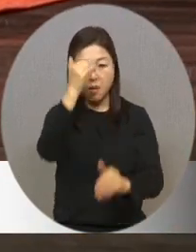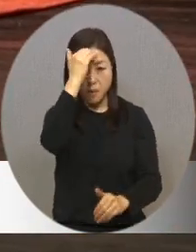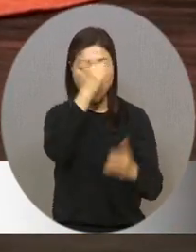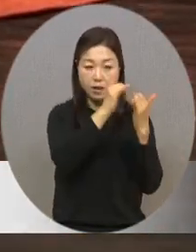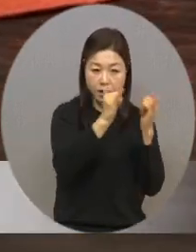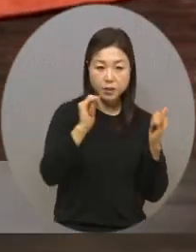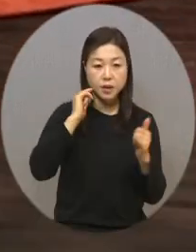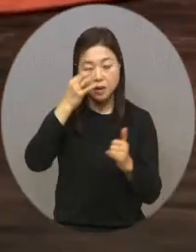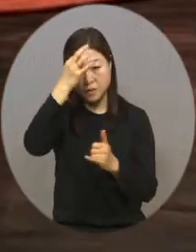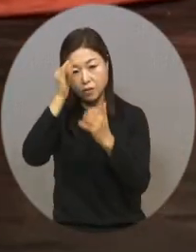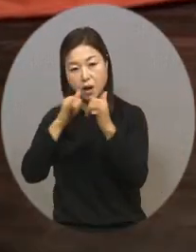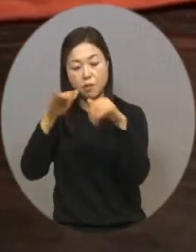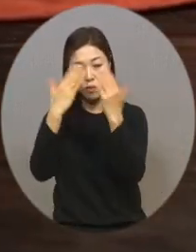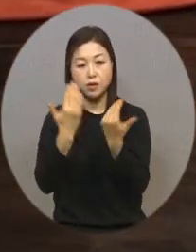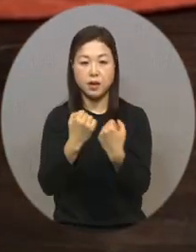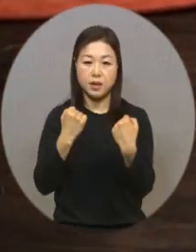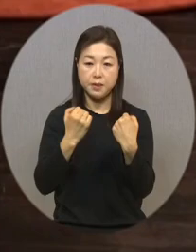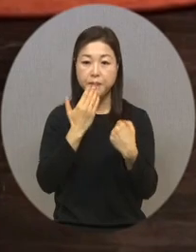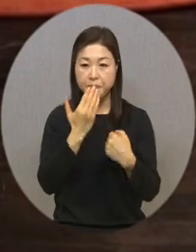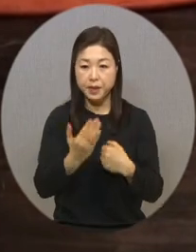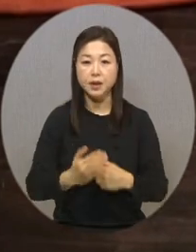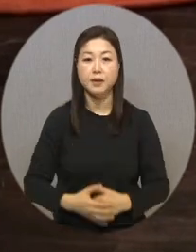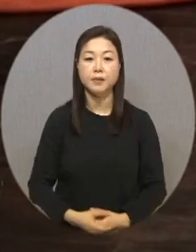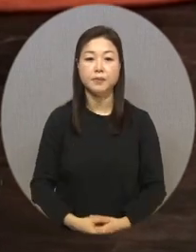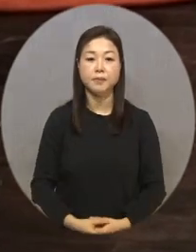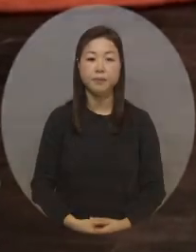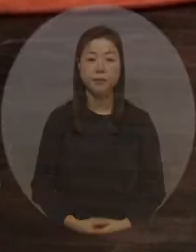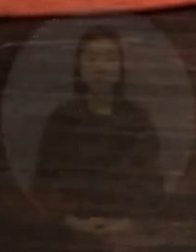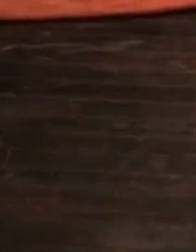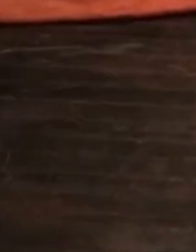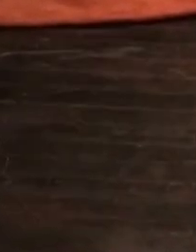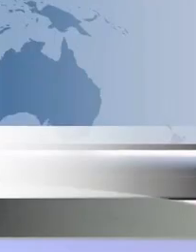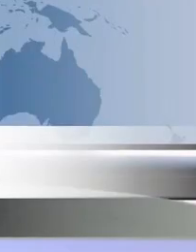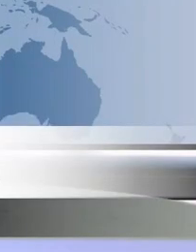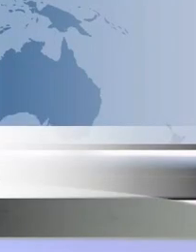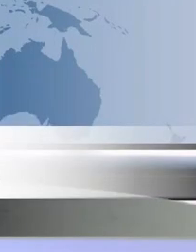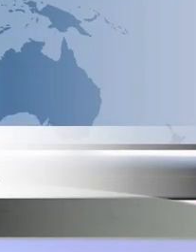예술가에게도 힘이 됩니다. 복지TV 경기방송 정운선입니다.